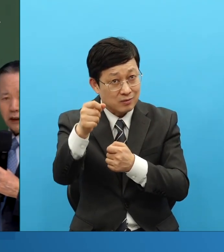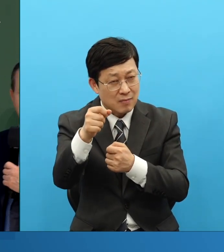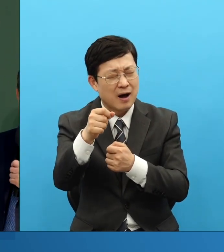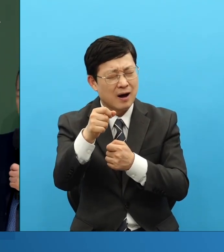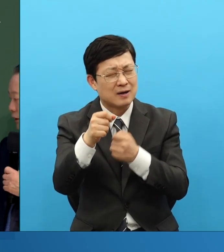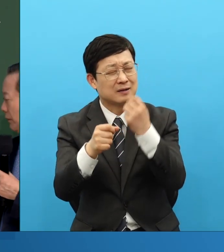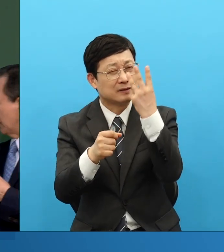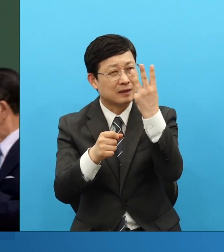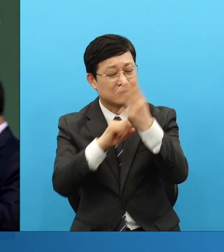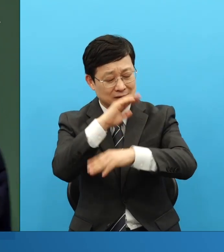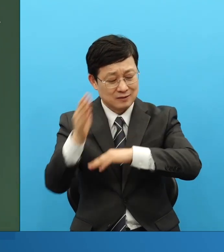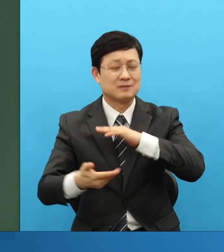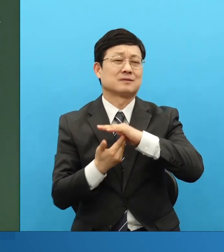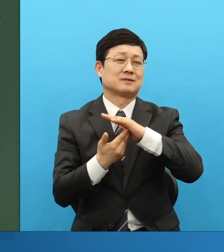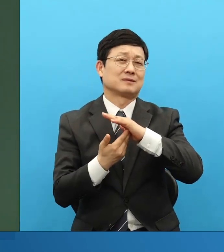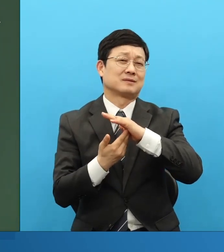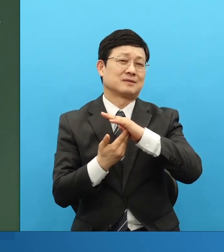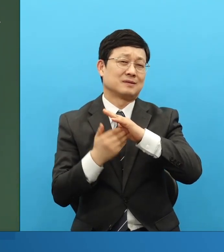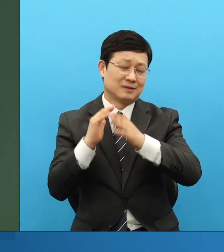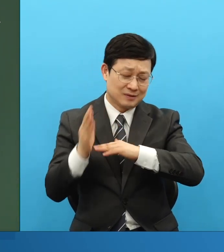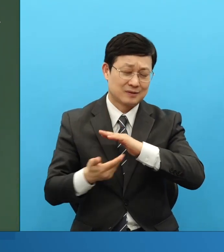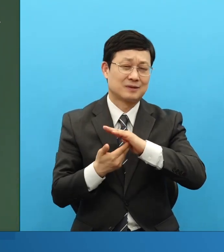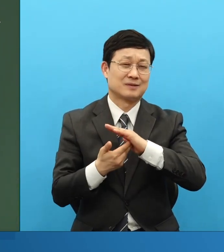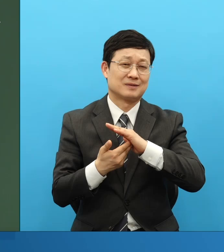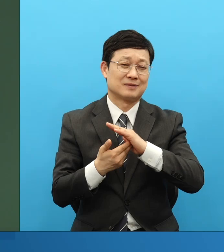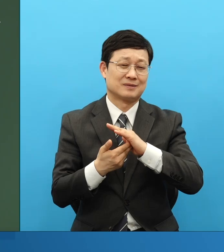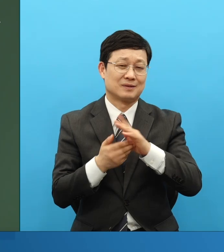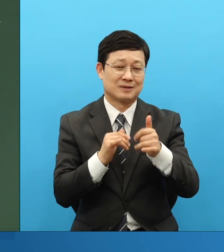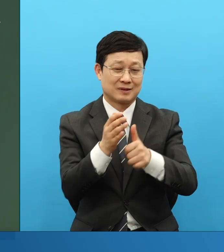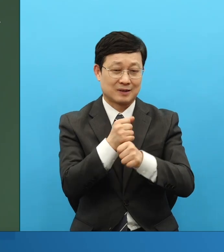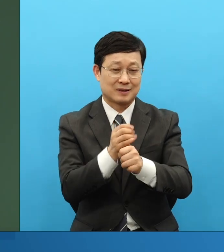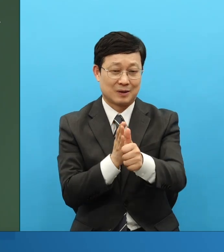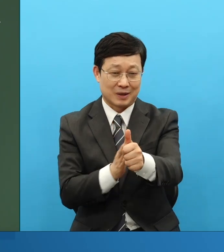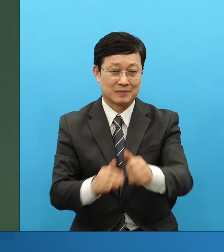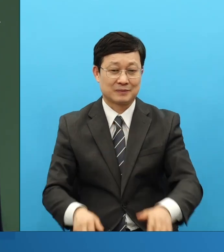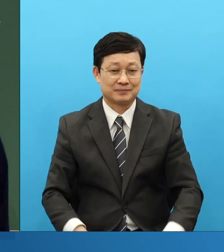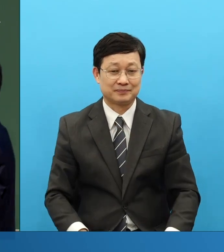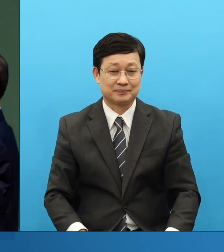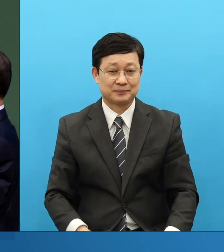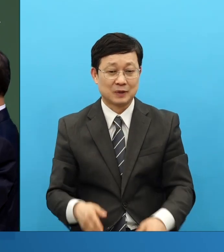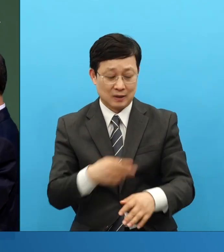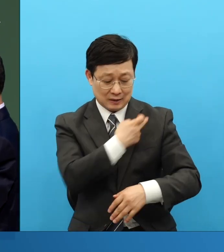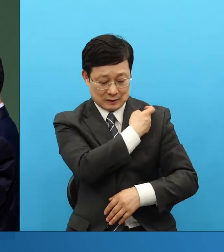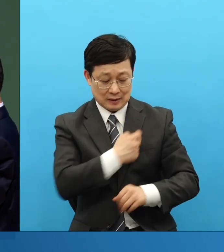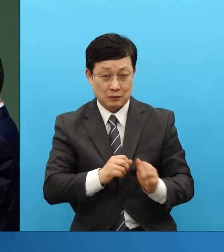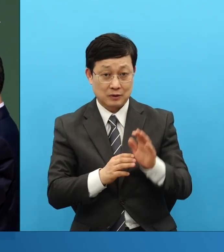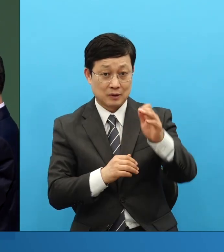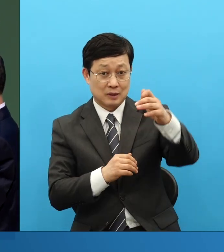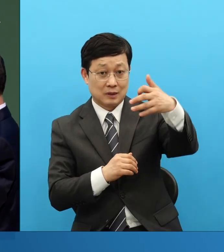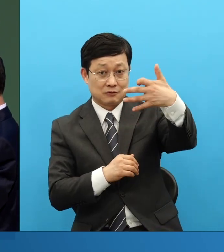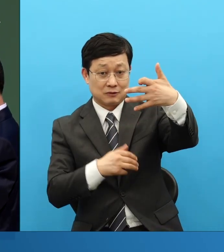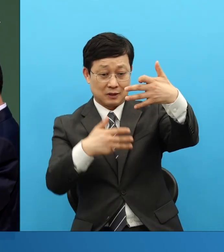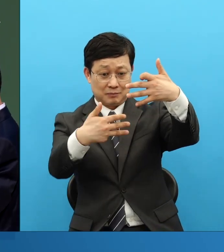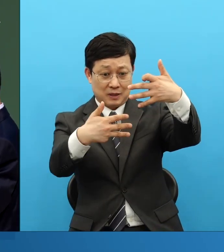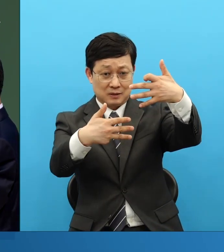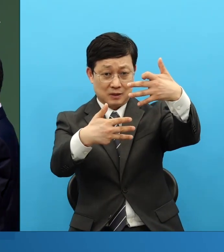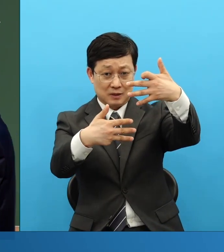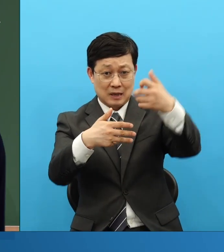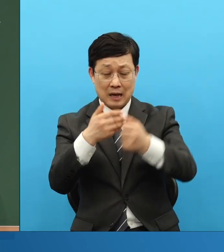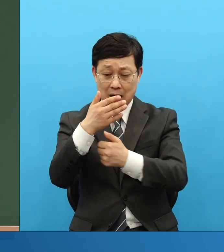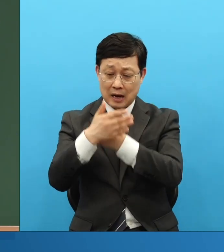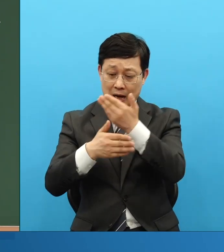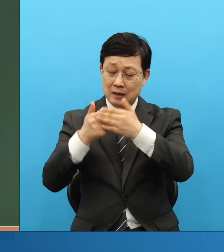하나님 나라의 일 이 말은 응답이 뭔가를 알아야 돼. The things of God's kingdom, Acts 19, that means to know what answers are.